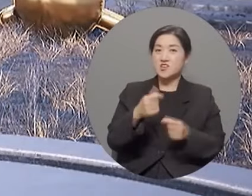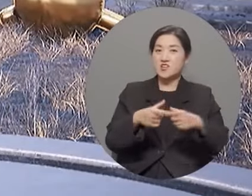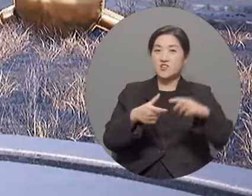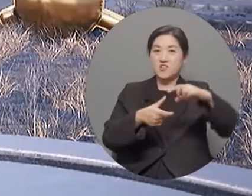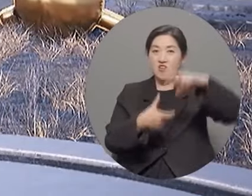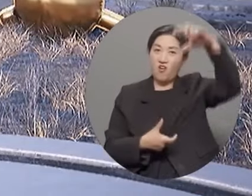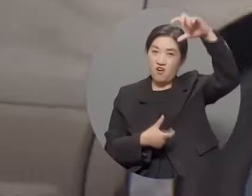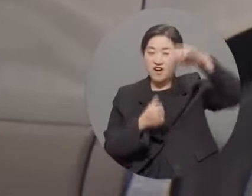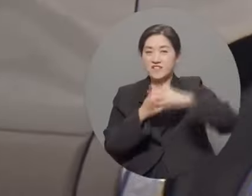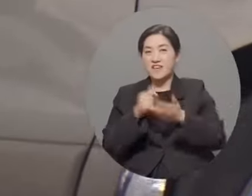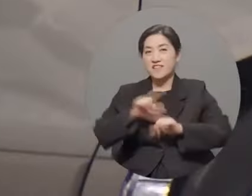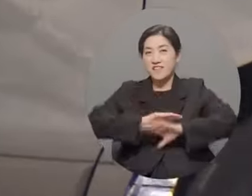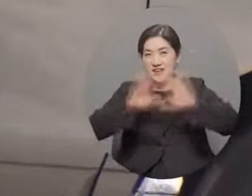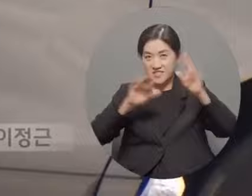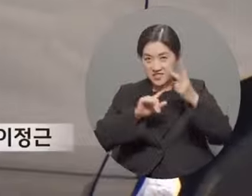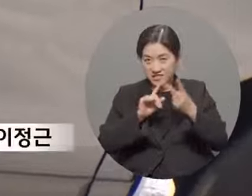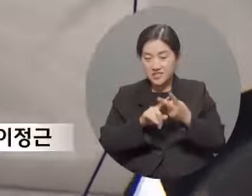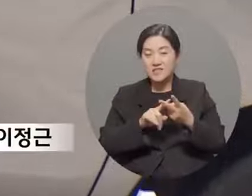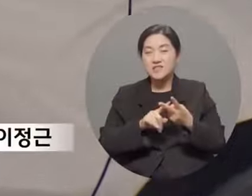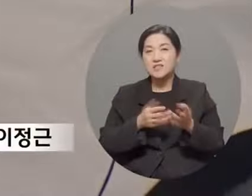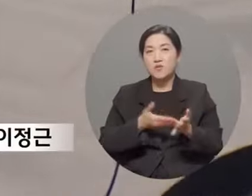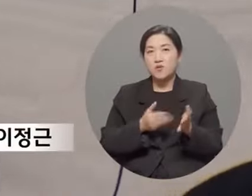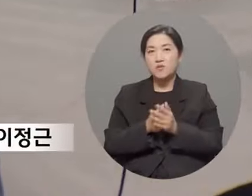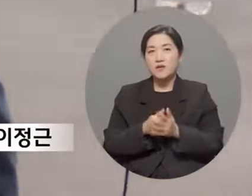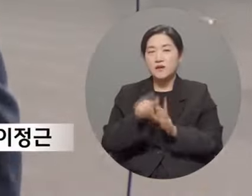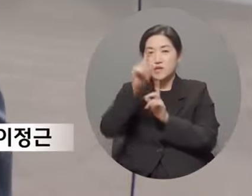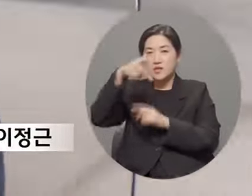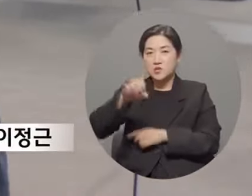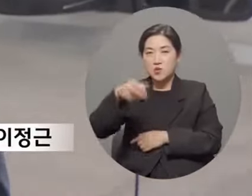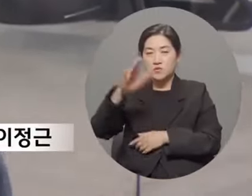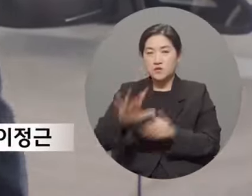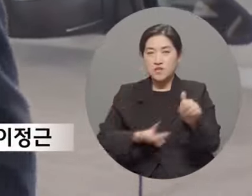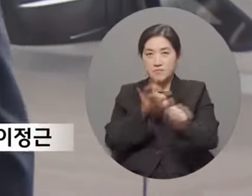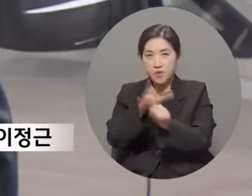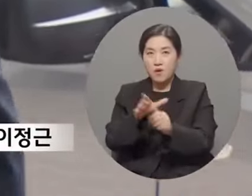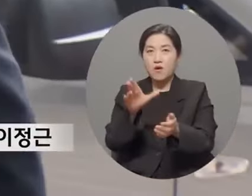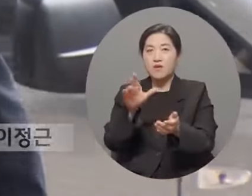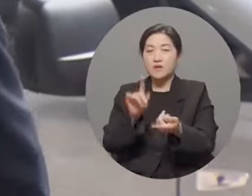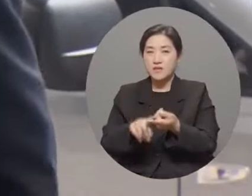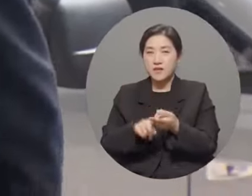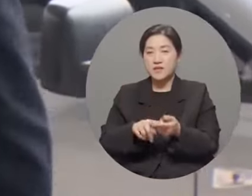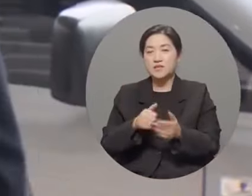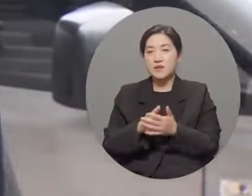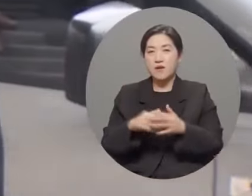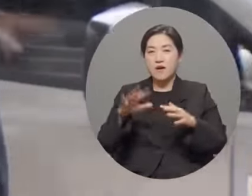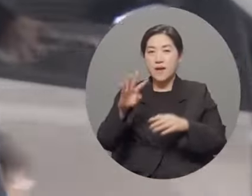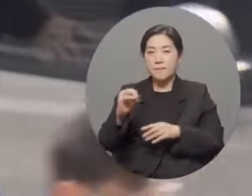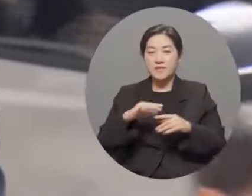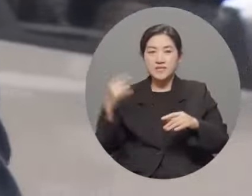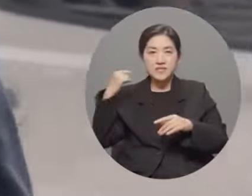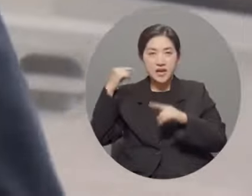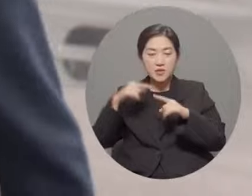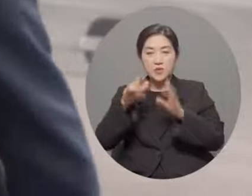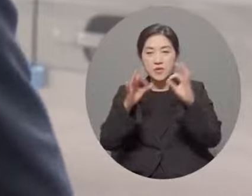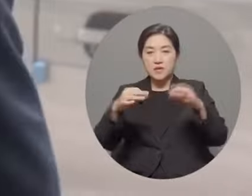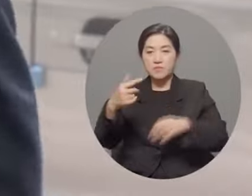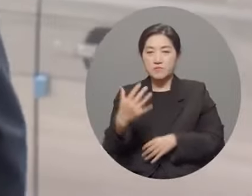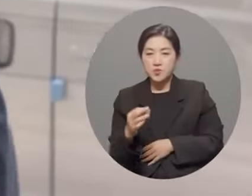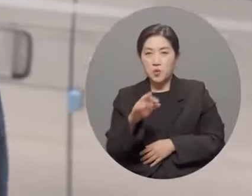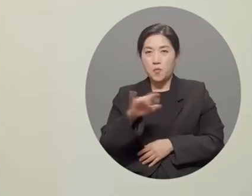날시 코너 이종섭 당시 주호주 대사의 임명 논란을 다룬 MBC 라디오 김종배의 시선 집중도